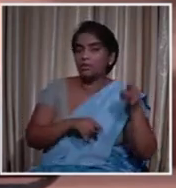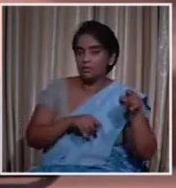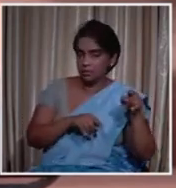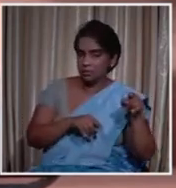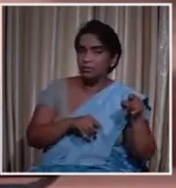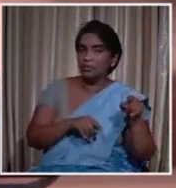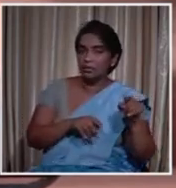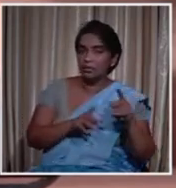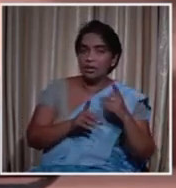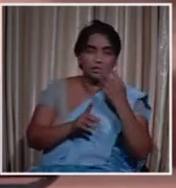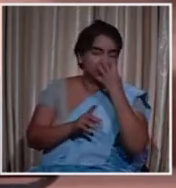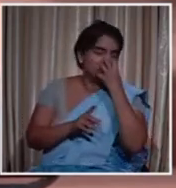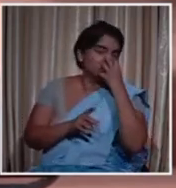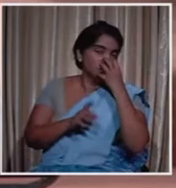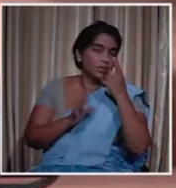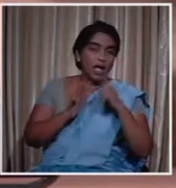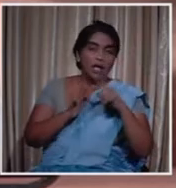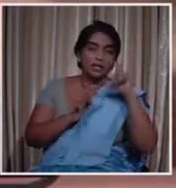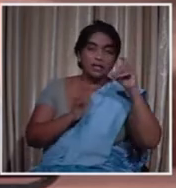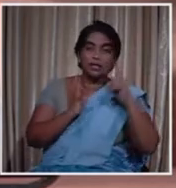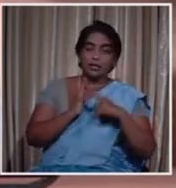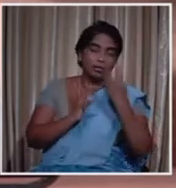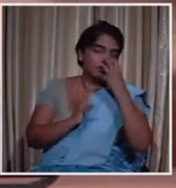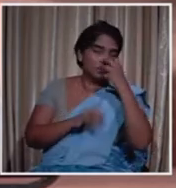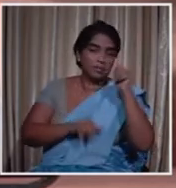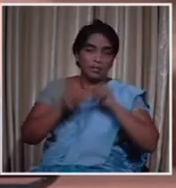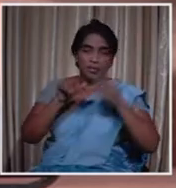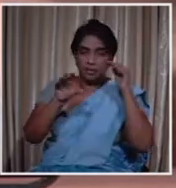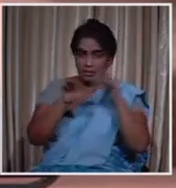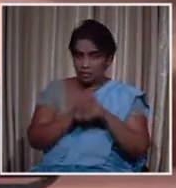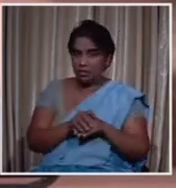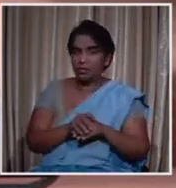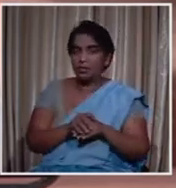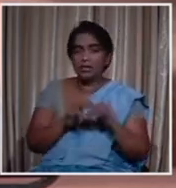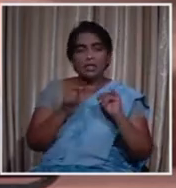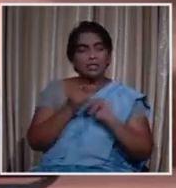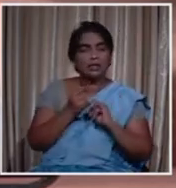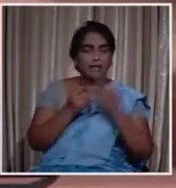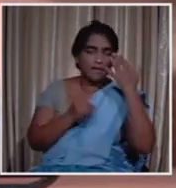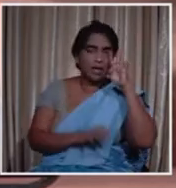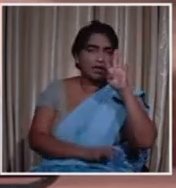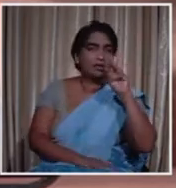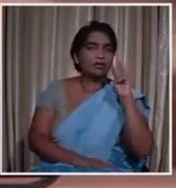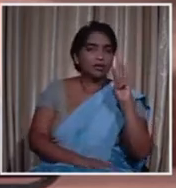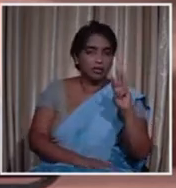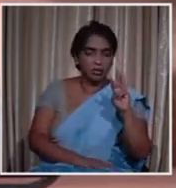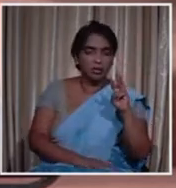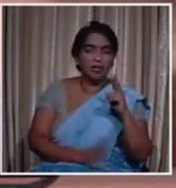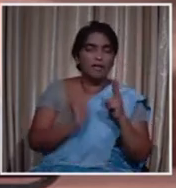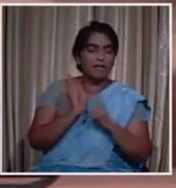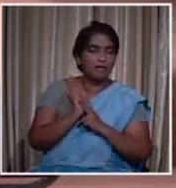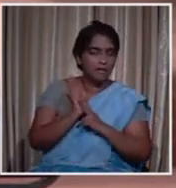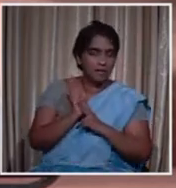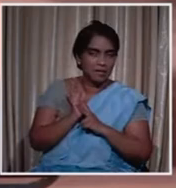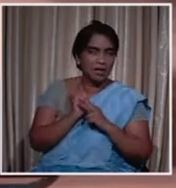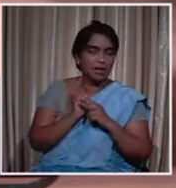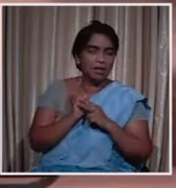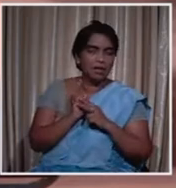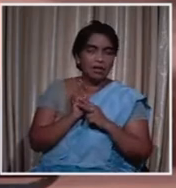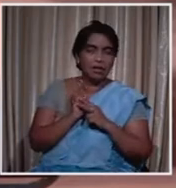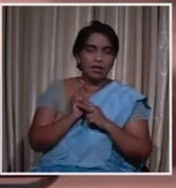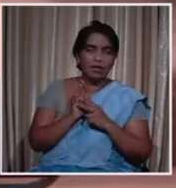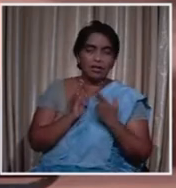காயங்களோடு அனுமதிக்கப்பட்டுள்ளனர். திரு செல்வராசா ஸ்ரீகாந்தன் 43 விஸ்வமடு மேற்கு முல்லைத்தீவைச் சேர்ந்தவர்,